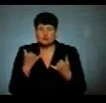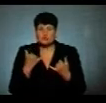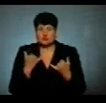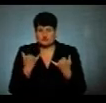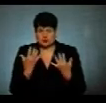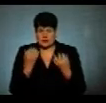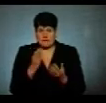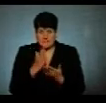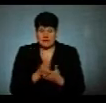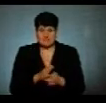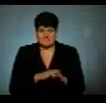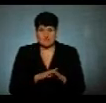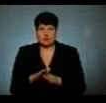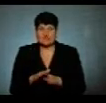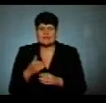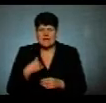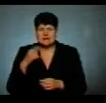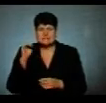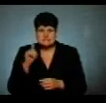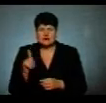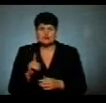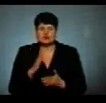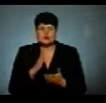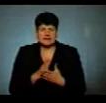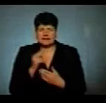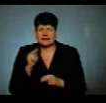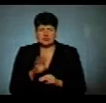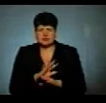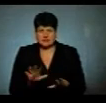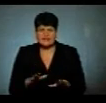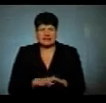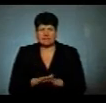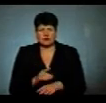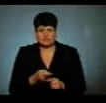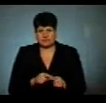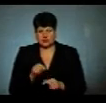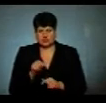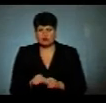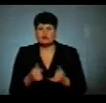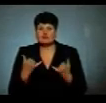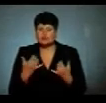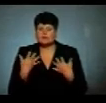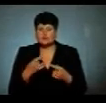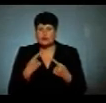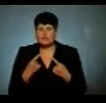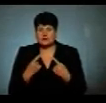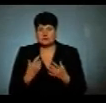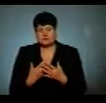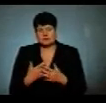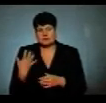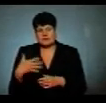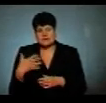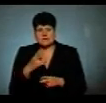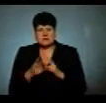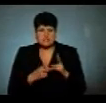мало виконуватися. Я знаю, що є такі недобросовісні, які цього не виконали. Вже сьогодні вже говорив про те, що приблизно 50 скарг